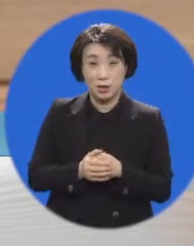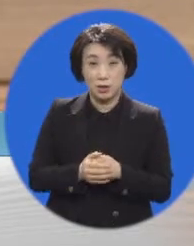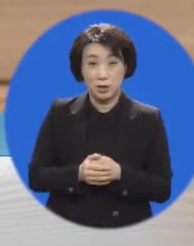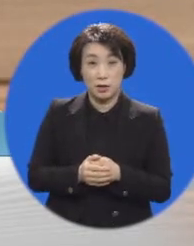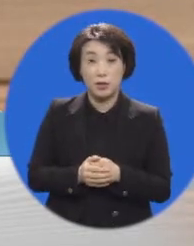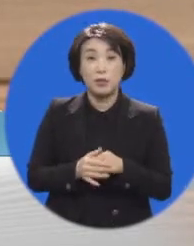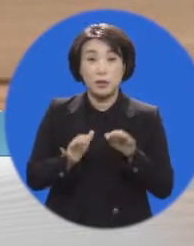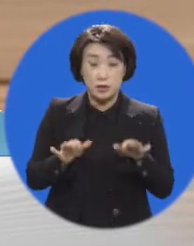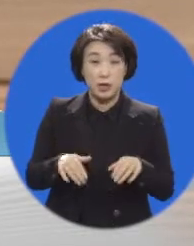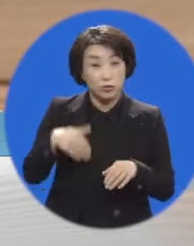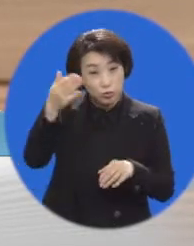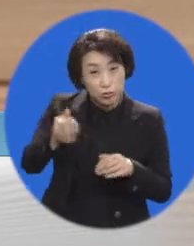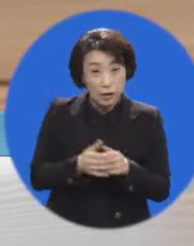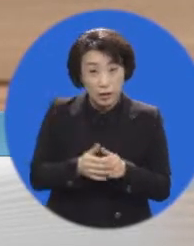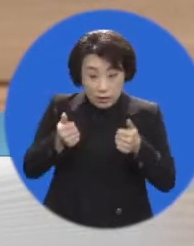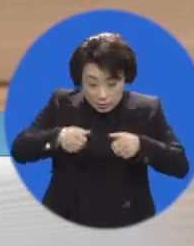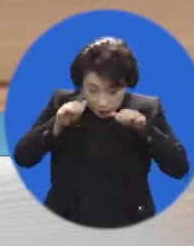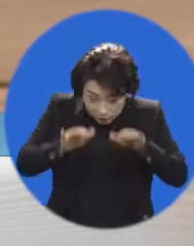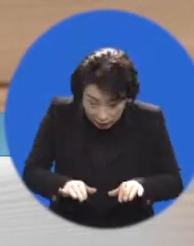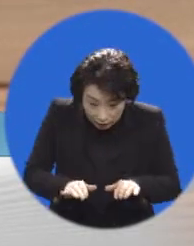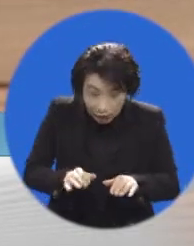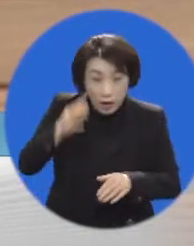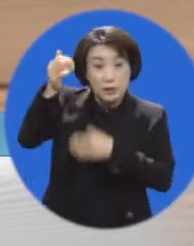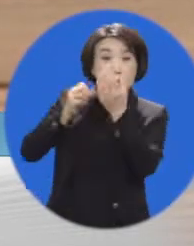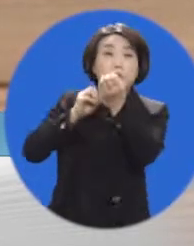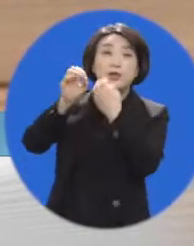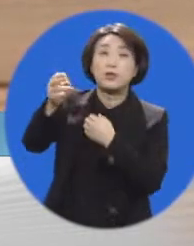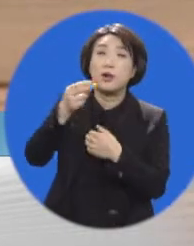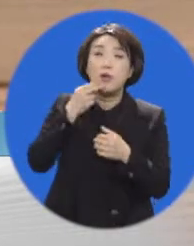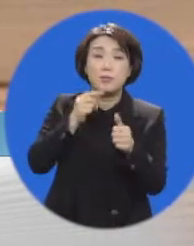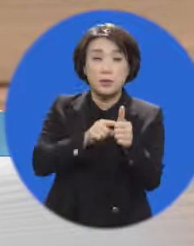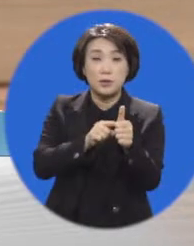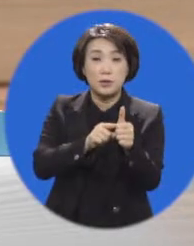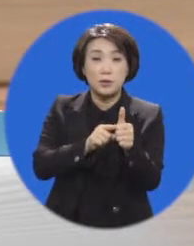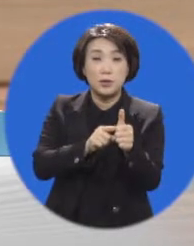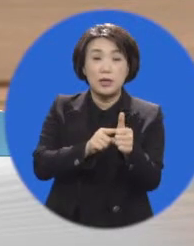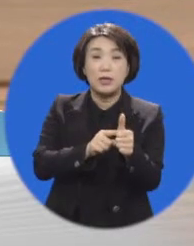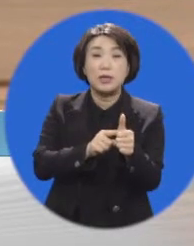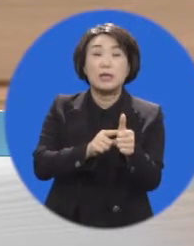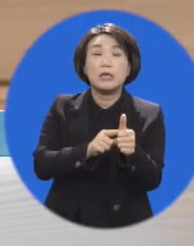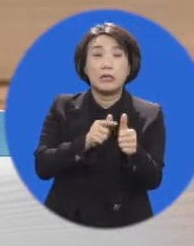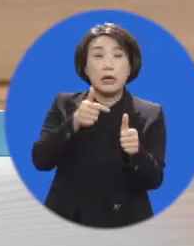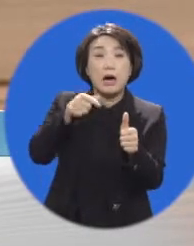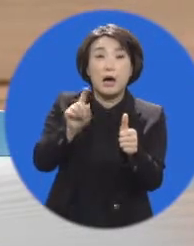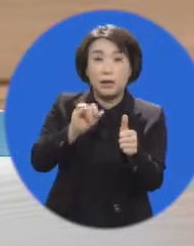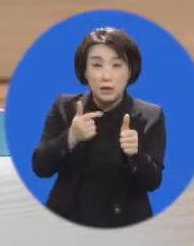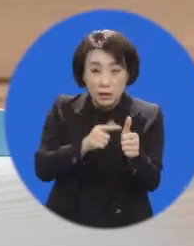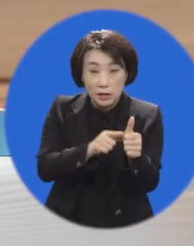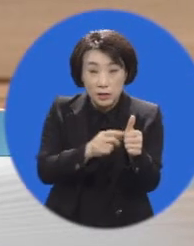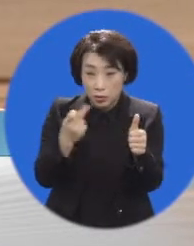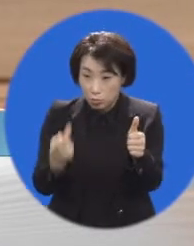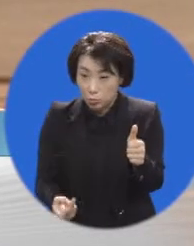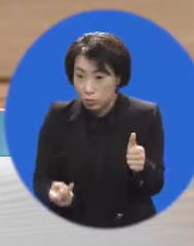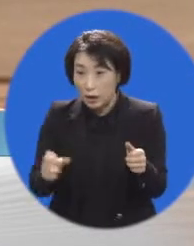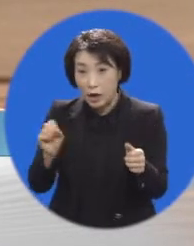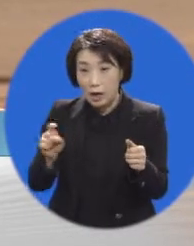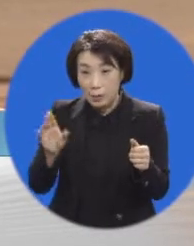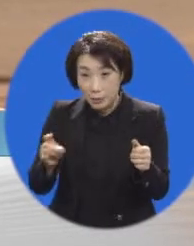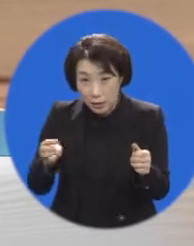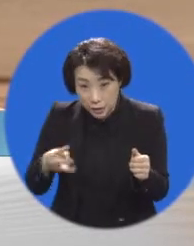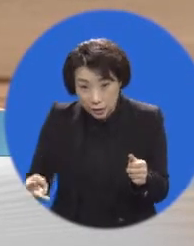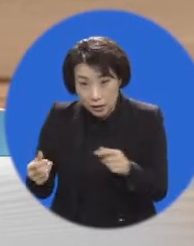제사를 통해서 상달이 안 된 형이 상달된 아우를 가인과 아벨이 시기를